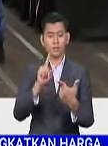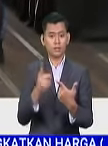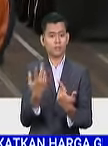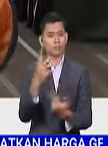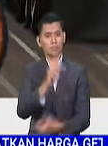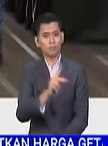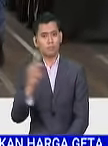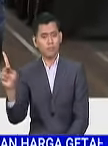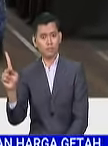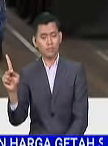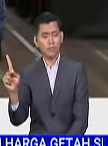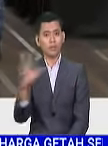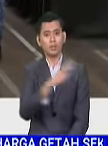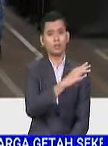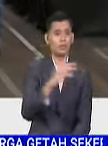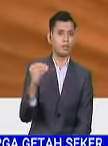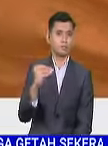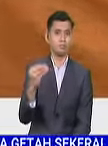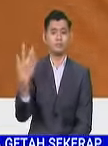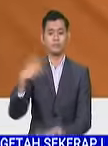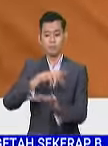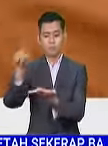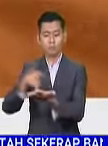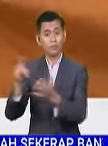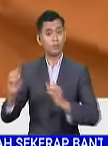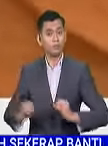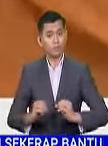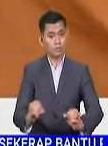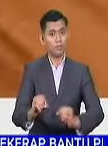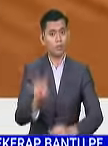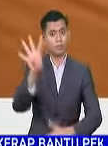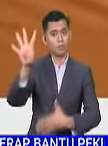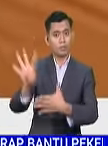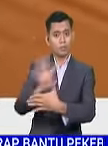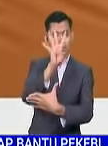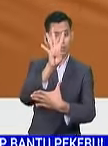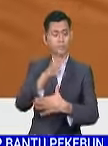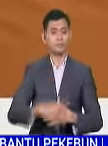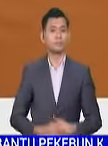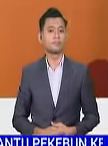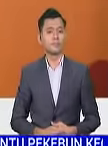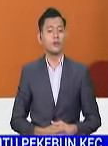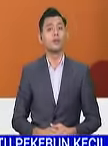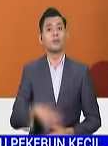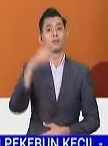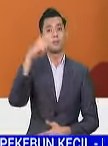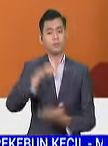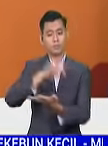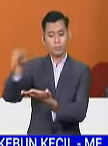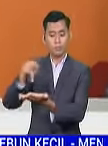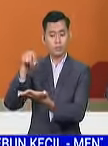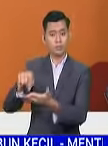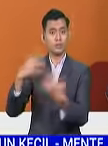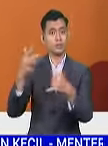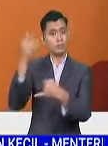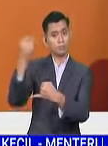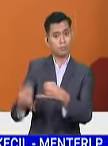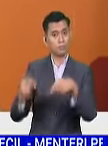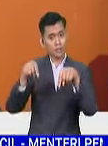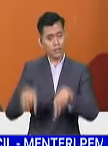Kota Kinabalu. PPV ini telah beroperasi selama 4 bulan. Walaupun PPV ini telah pun berakhir di